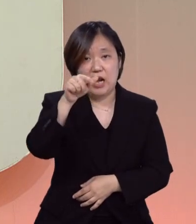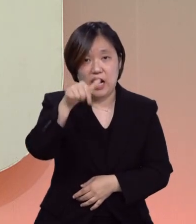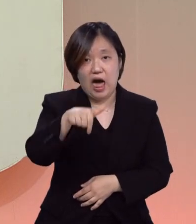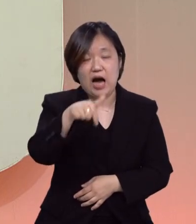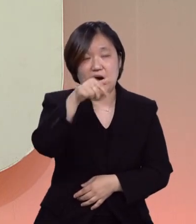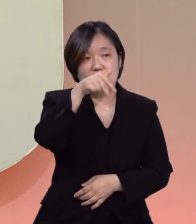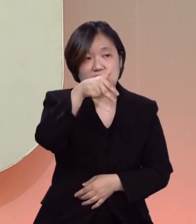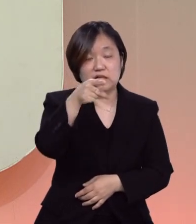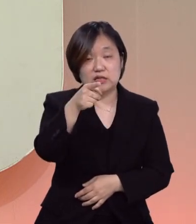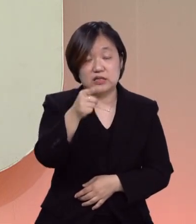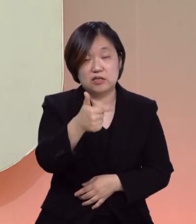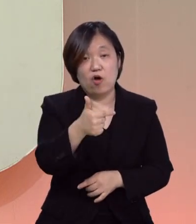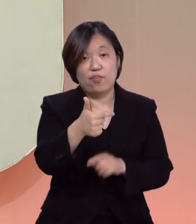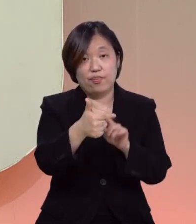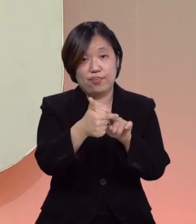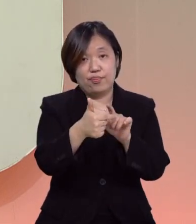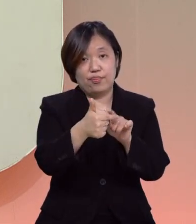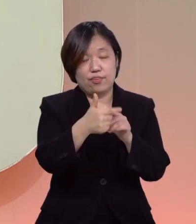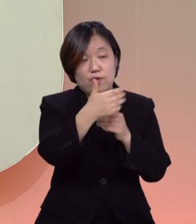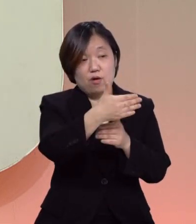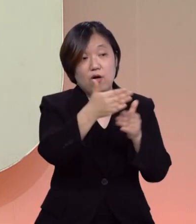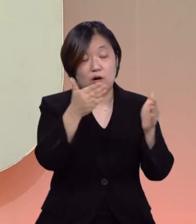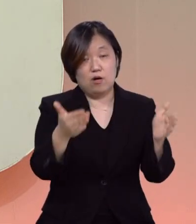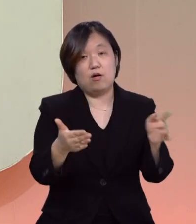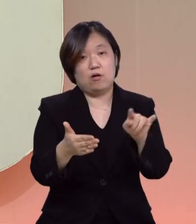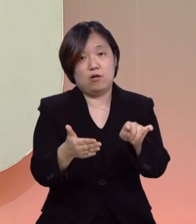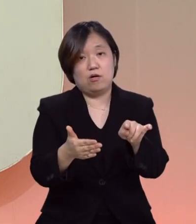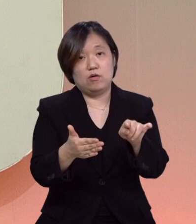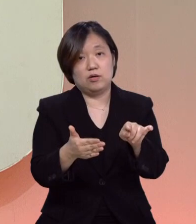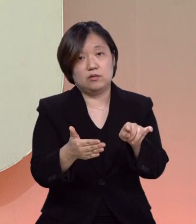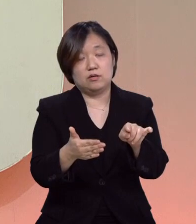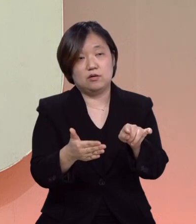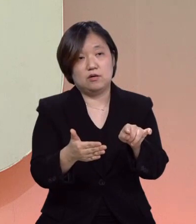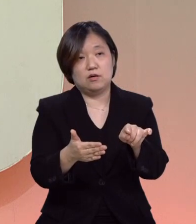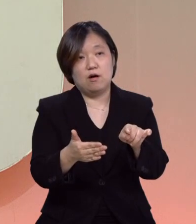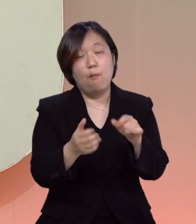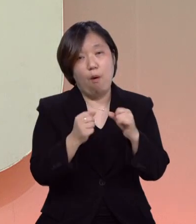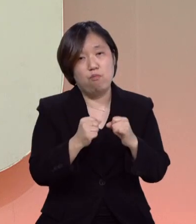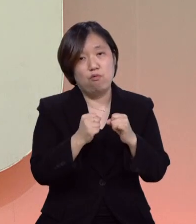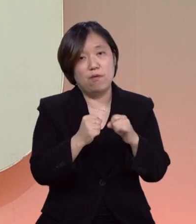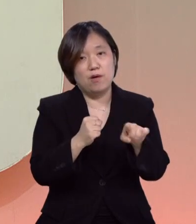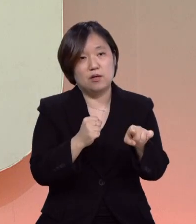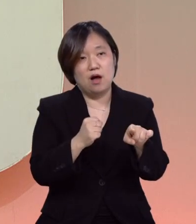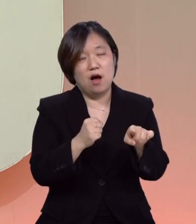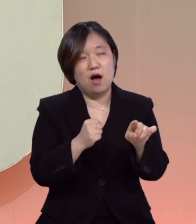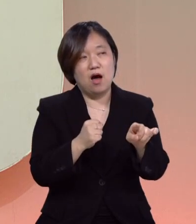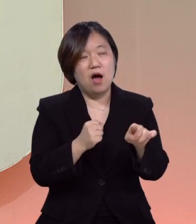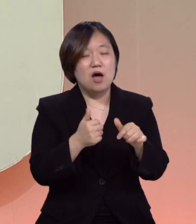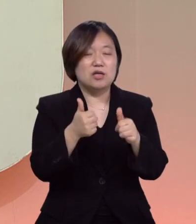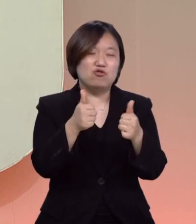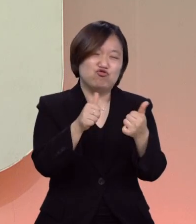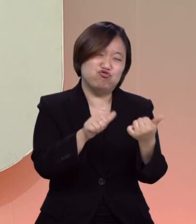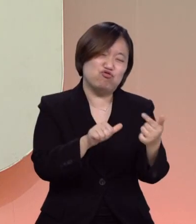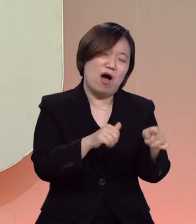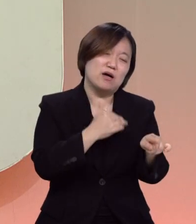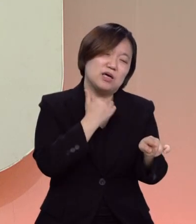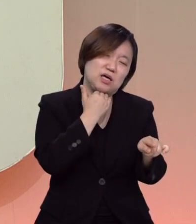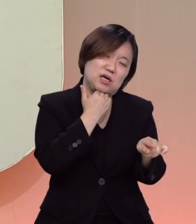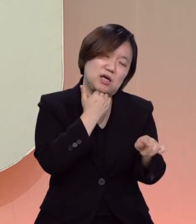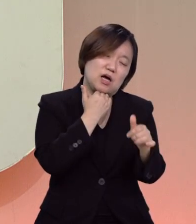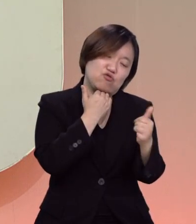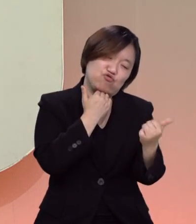가셔 가지고 해인사 극락전에 짐을 풀고 이제 죽을 날만의 고요하게 기다리고